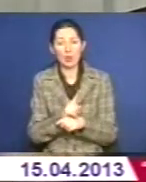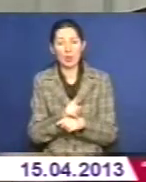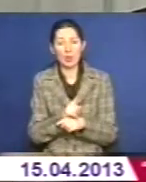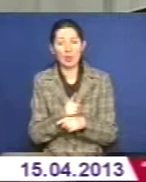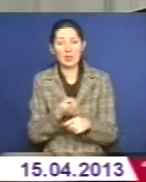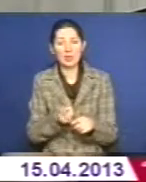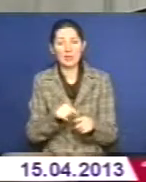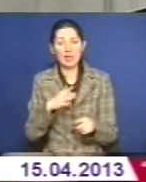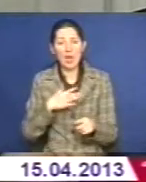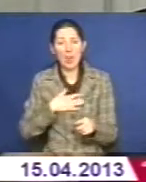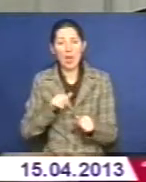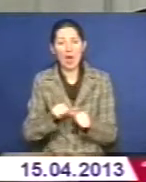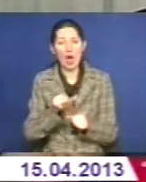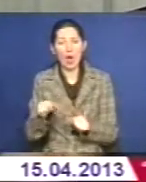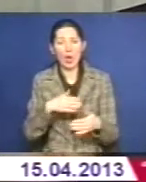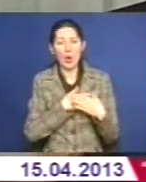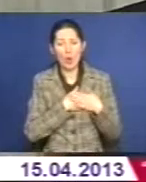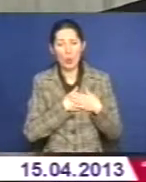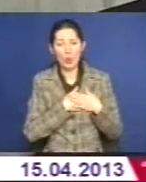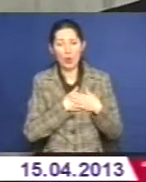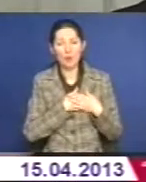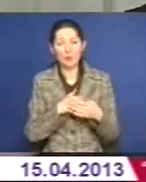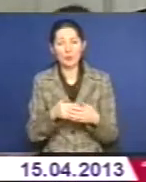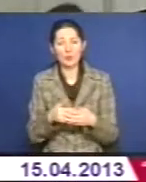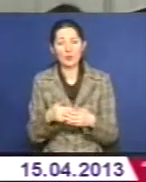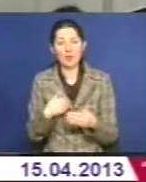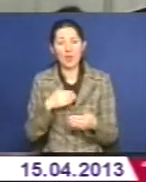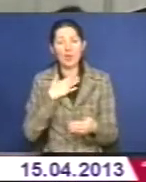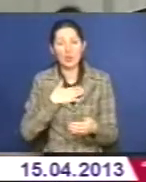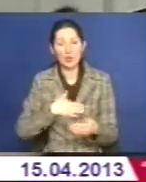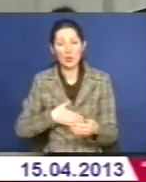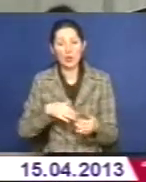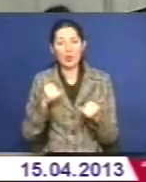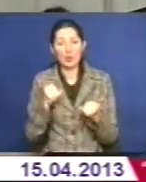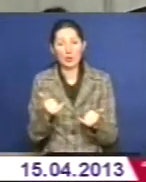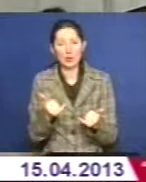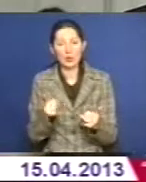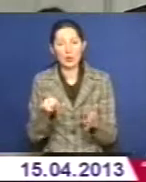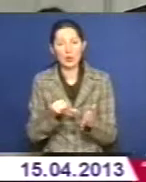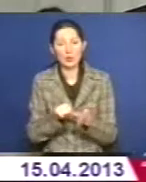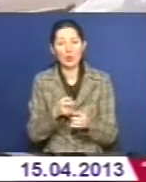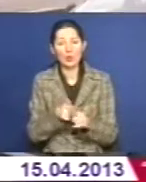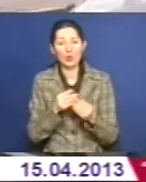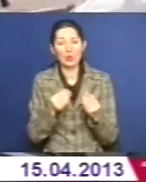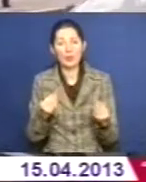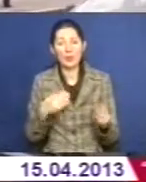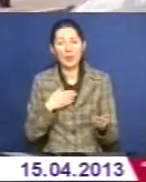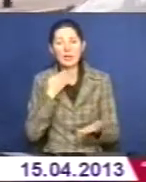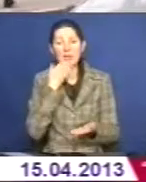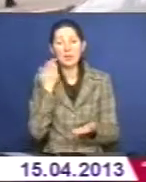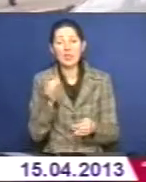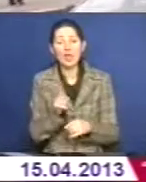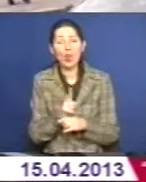Тернопіль – це моя окрема любов. Я з задоволенням сьогодні відвідую цю виставку. Ми запитали